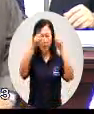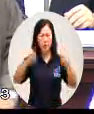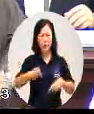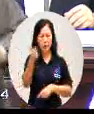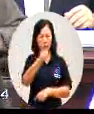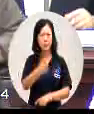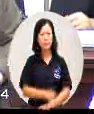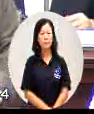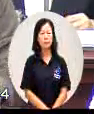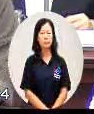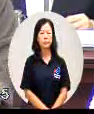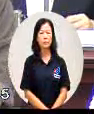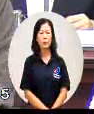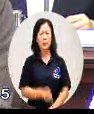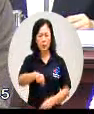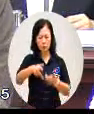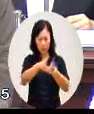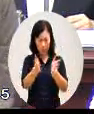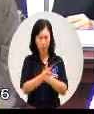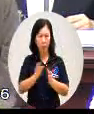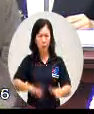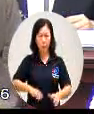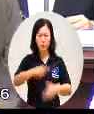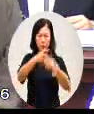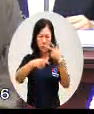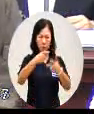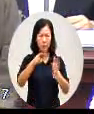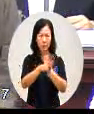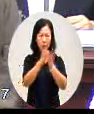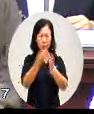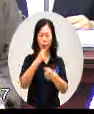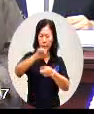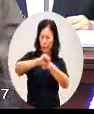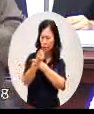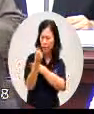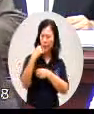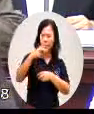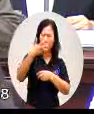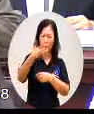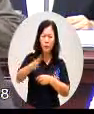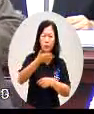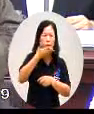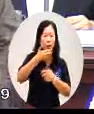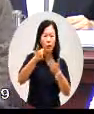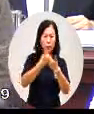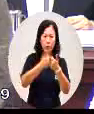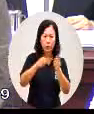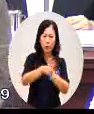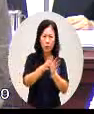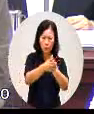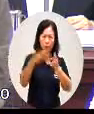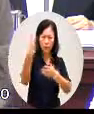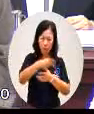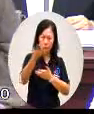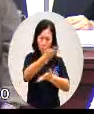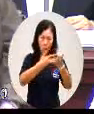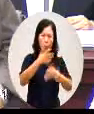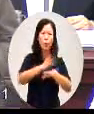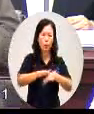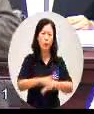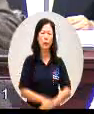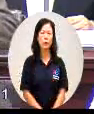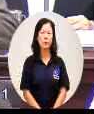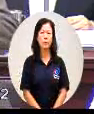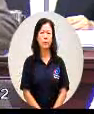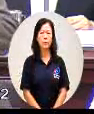吼，这个部分这礼拜会甲农田水利会会甲进行沟通啦。啊，如